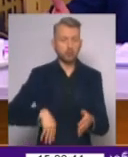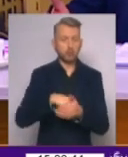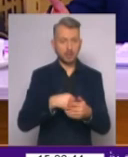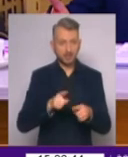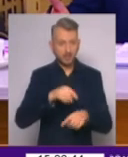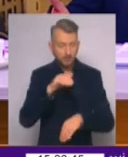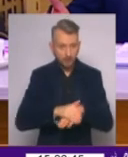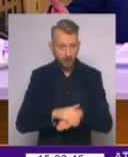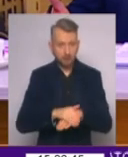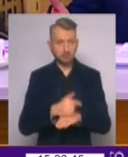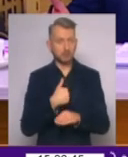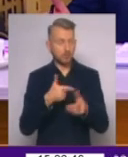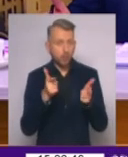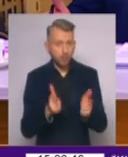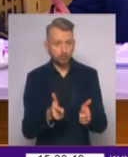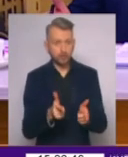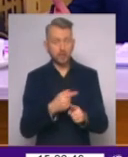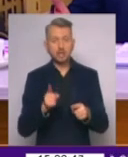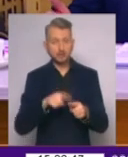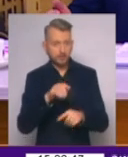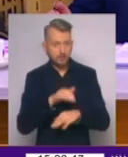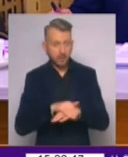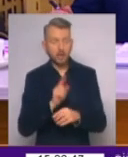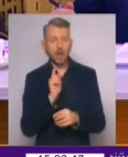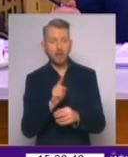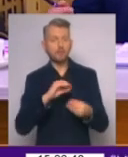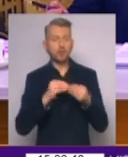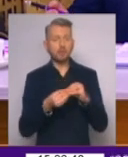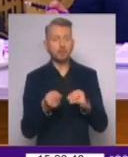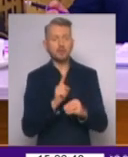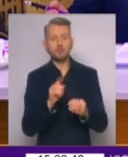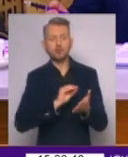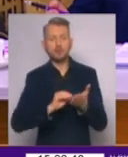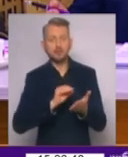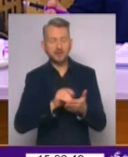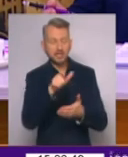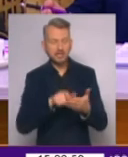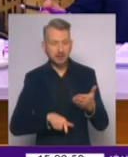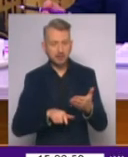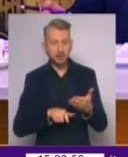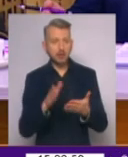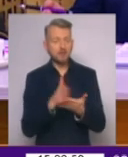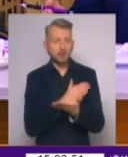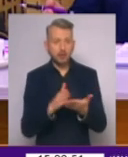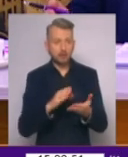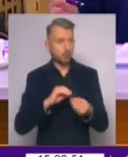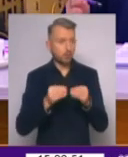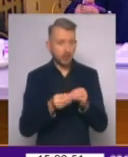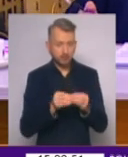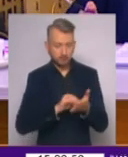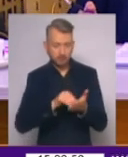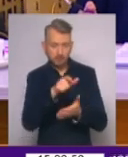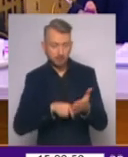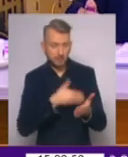факт, і я з ним погоджуюся, що це є факт. Але проблем з тим, щоб виписали рецепт, взагалі жодних немає. Проблем, щоб прийти